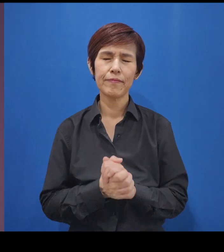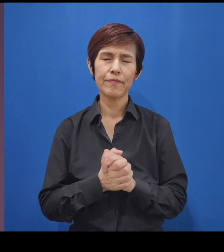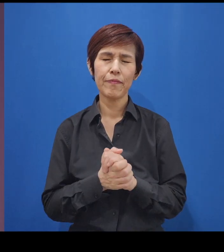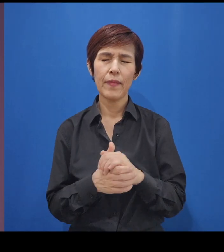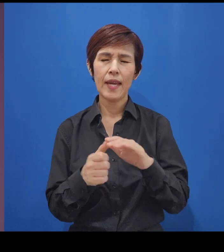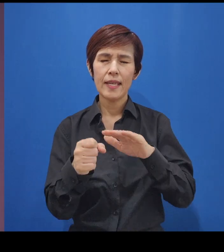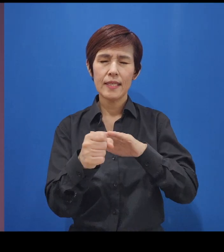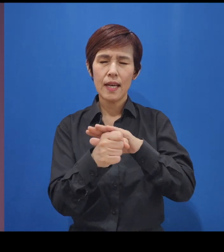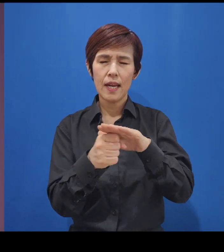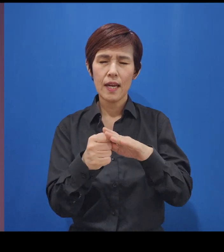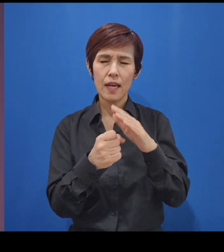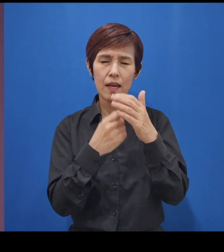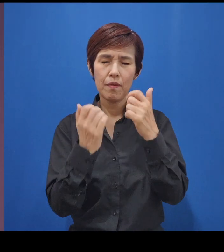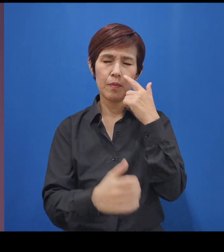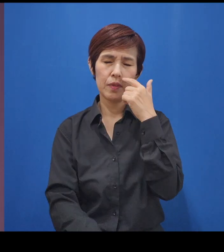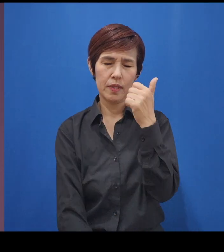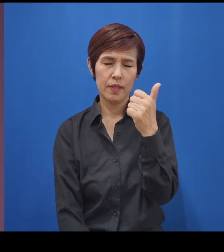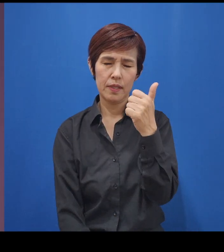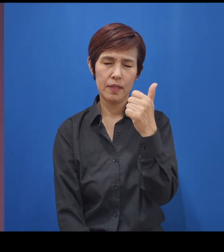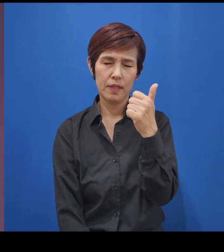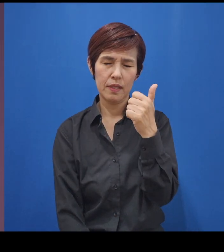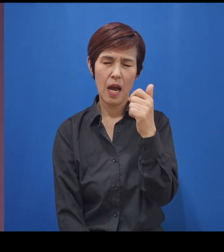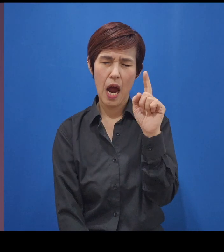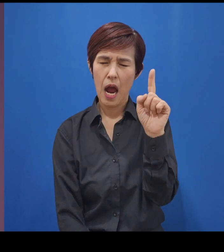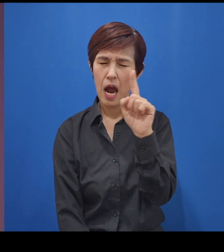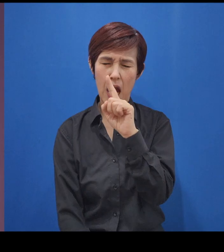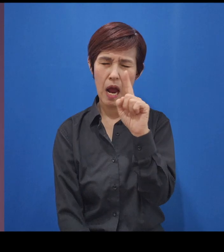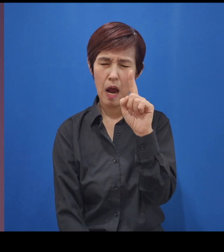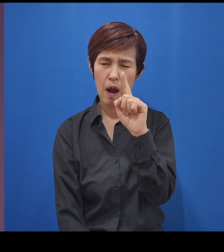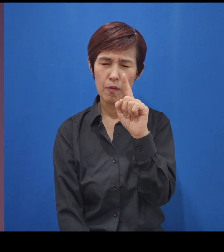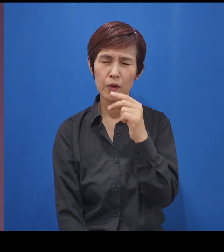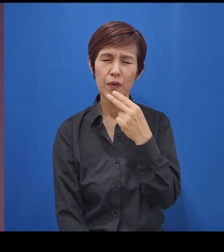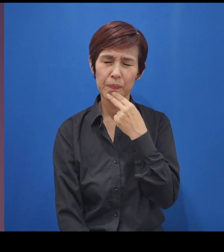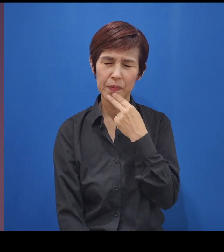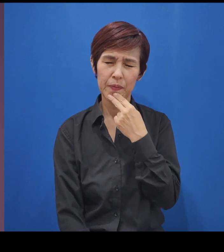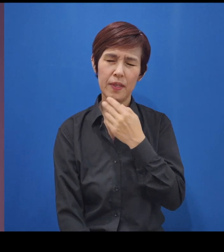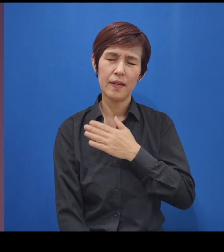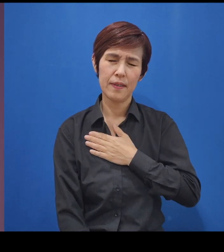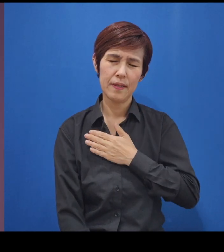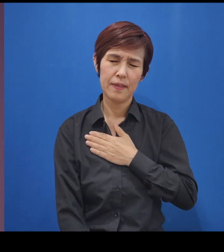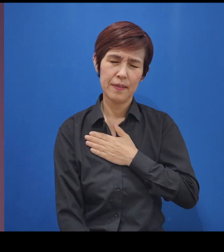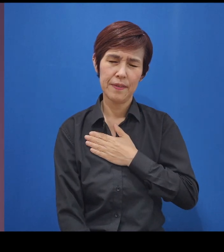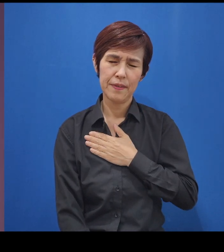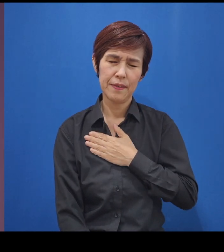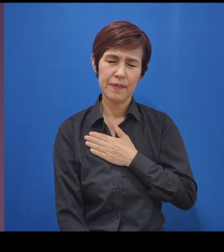사랑의 하나님 아버지, 아무것도 가진 것 없는 저희들입니다.